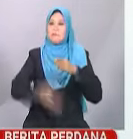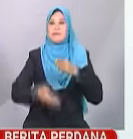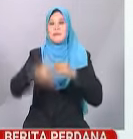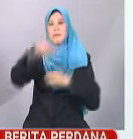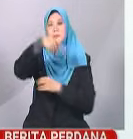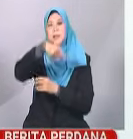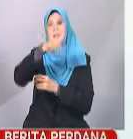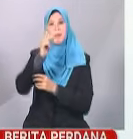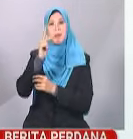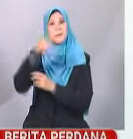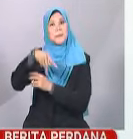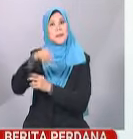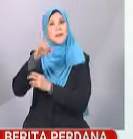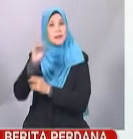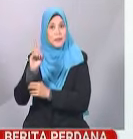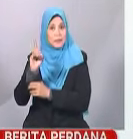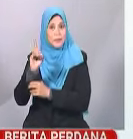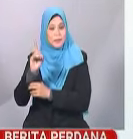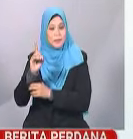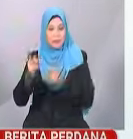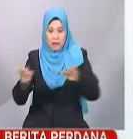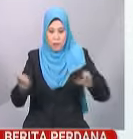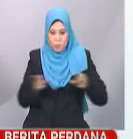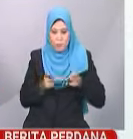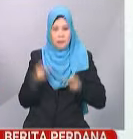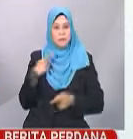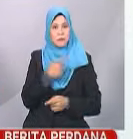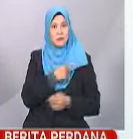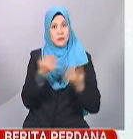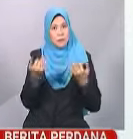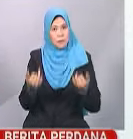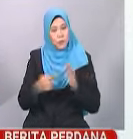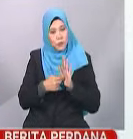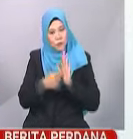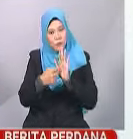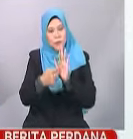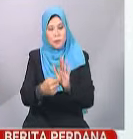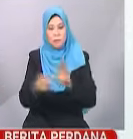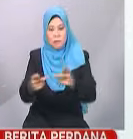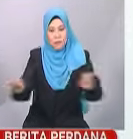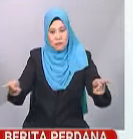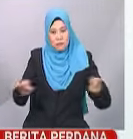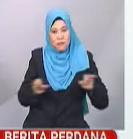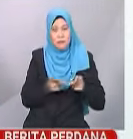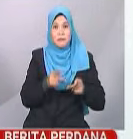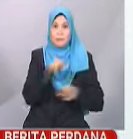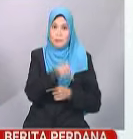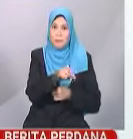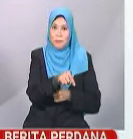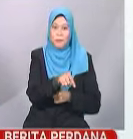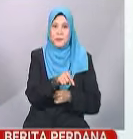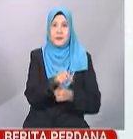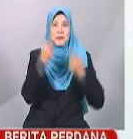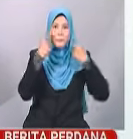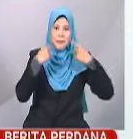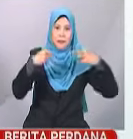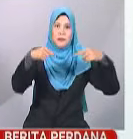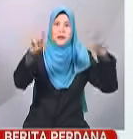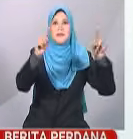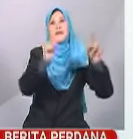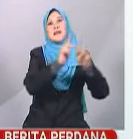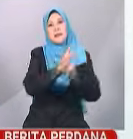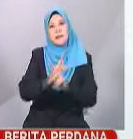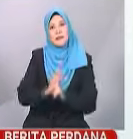PKPD di kawasan kami. Ini sebenarnya menunjukkan bahawa keadaan di tempat kami telah berjaya